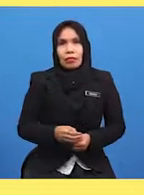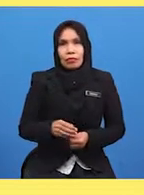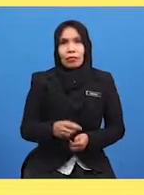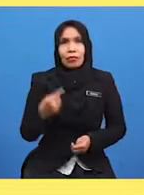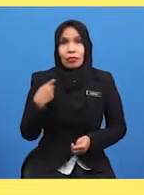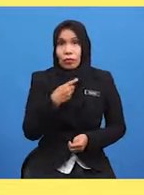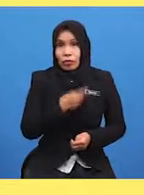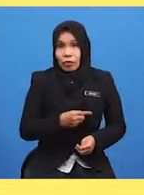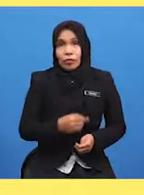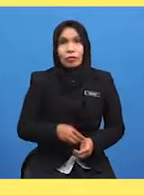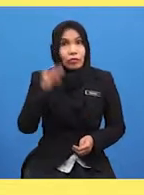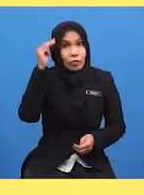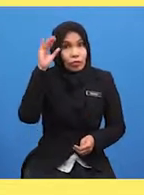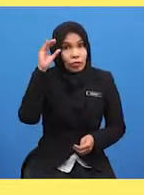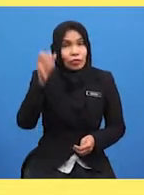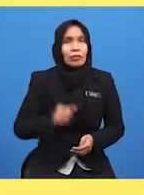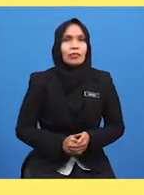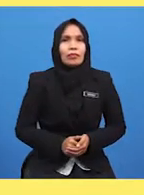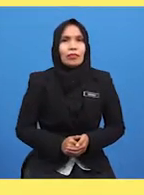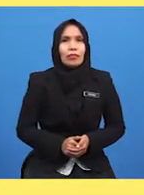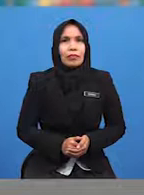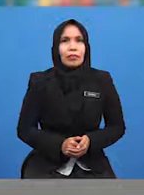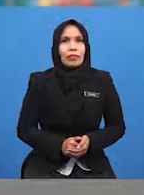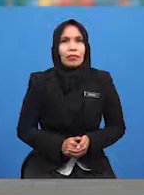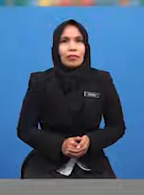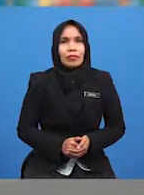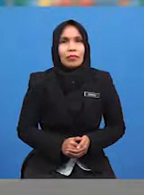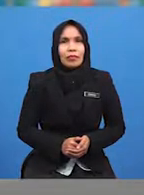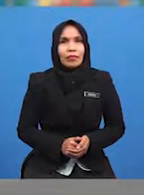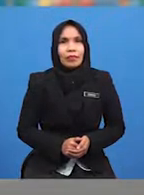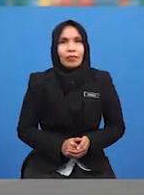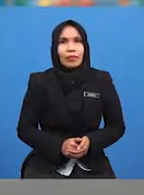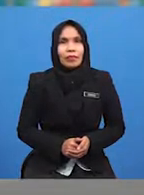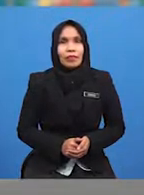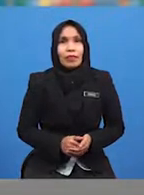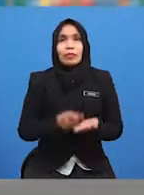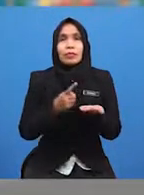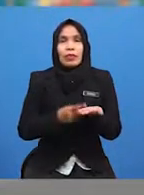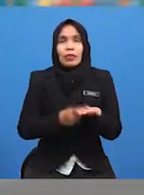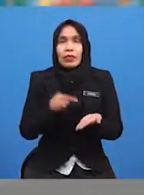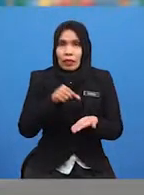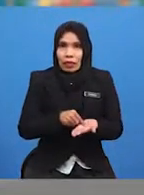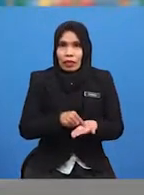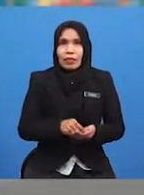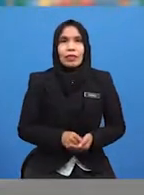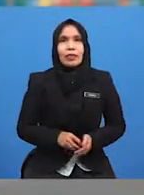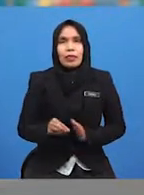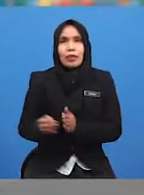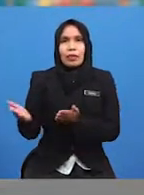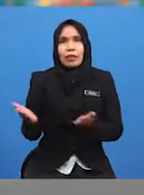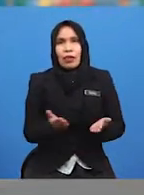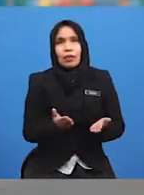tengah dalam urusan perlombongan bijih timah rundingan Ini akhirnya membawa kepada